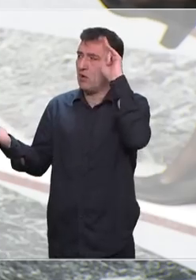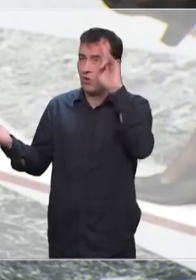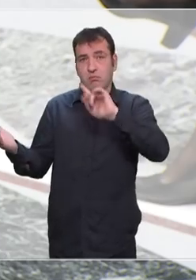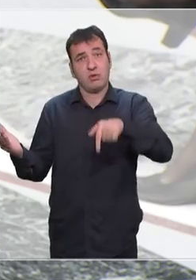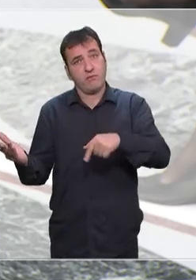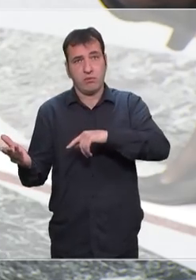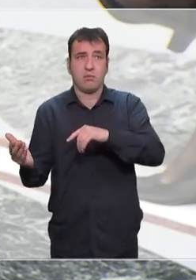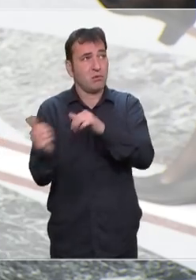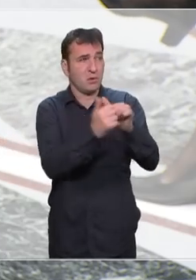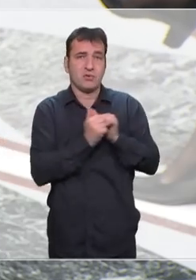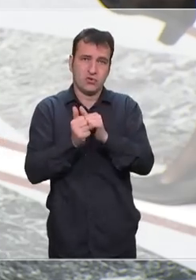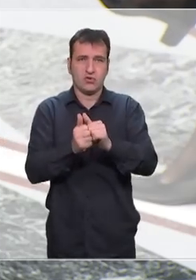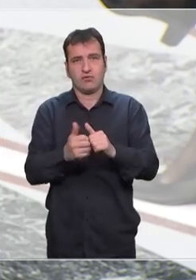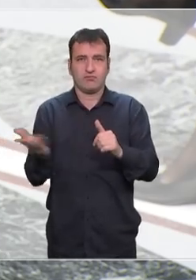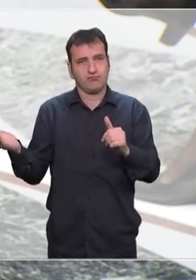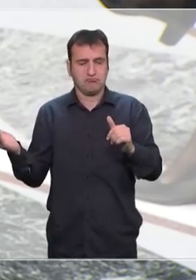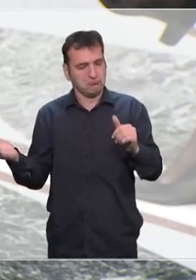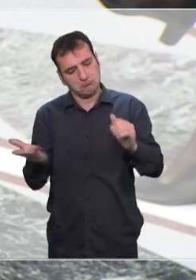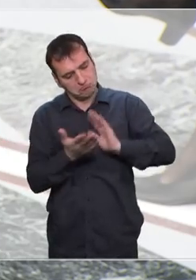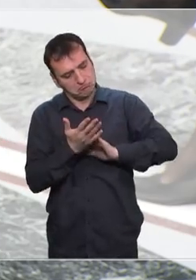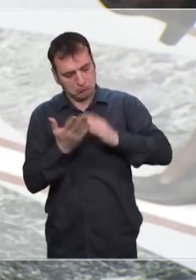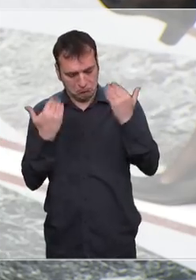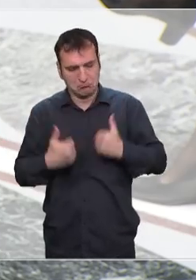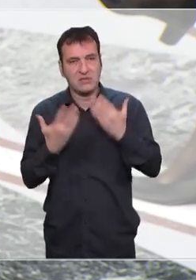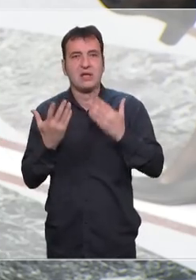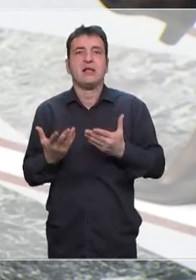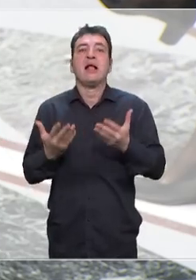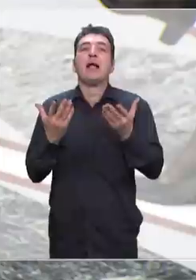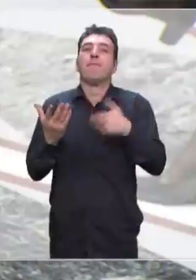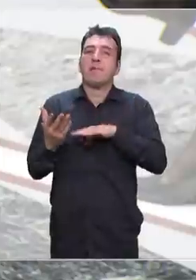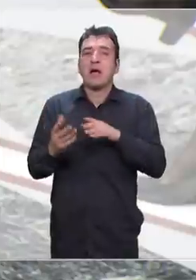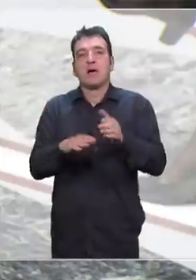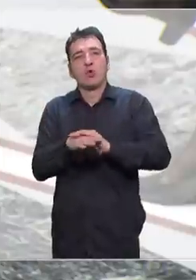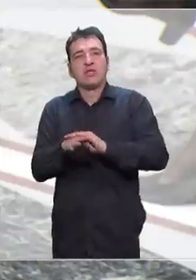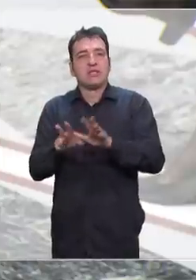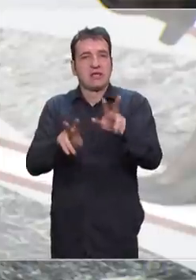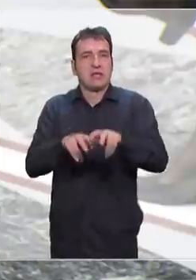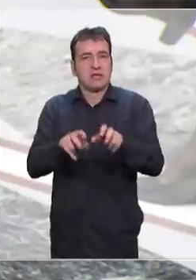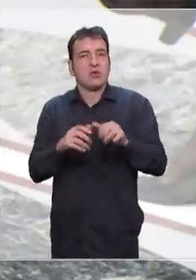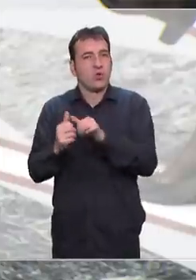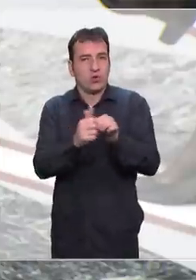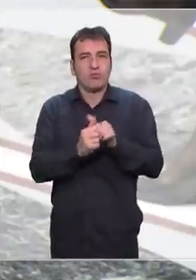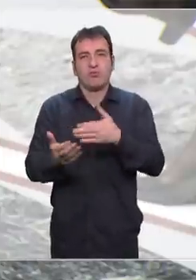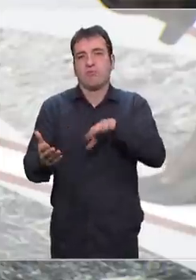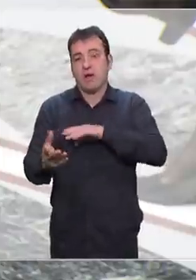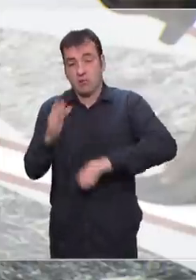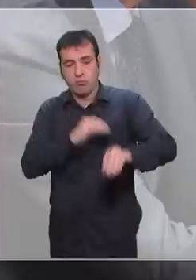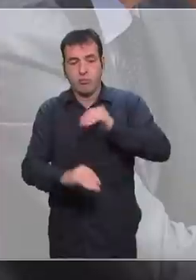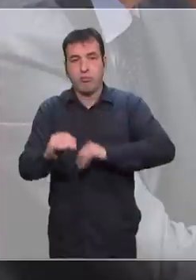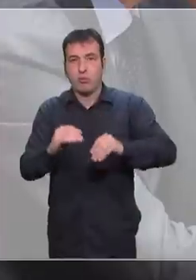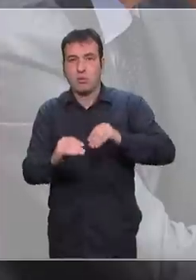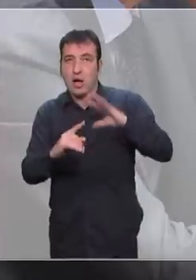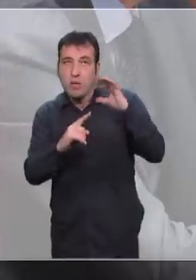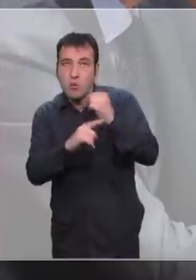féliciter. Deuxième élément, qu'est-ce que nous faisons ? Nous faisons d'abord au travers de la politique agricole commune, au travers du programme Ambition Bio, une